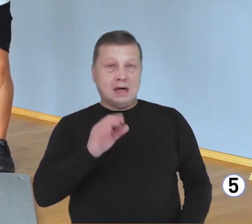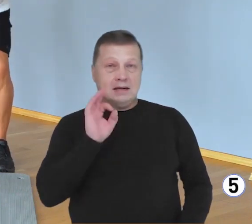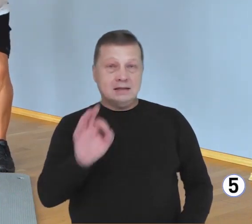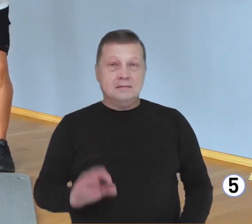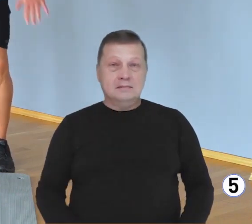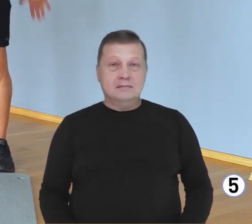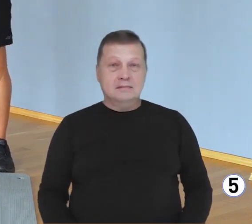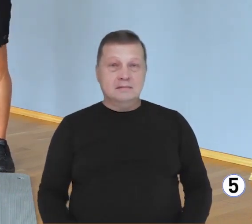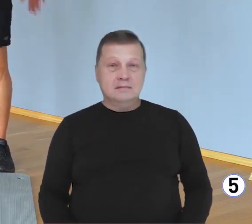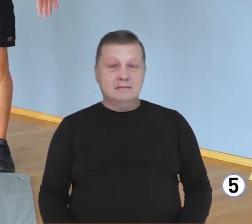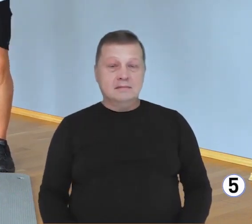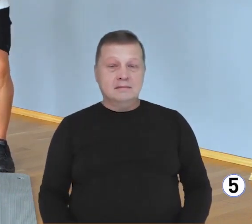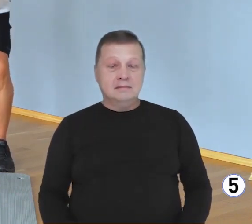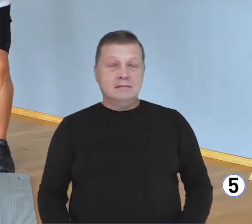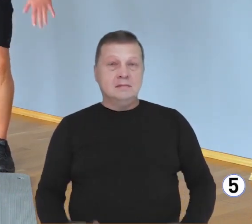Bardzo dobrze.